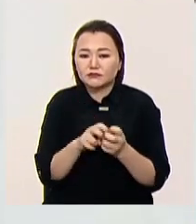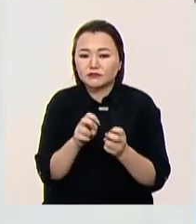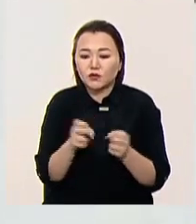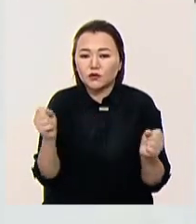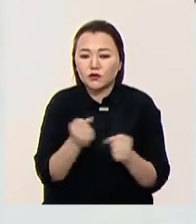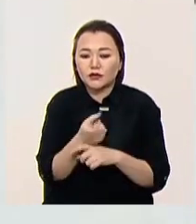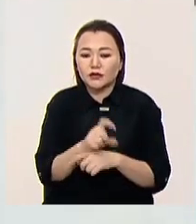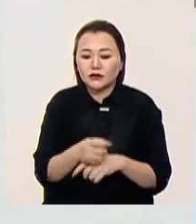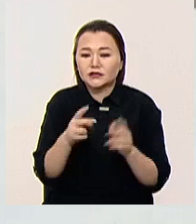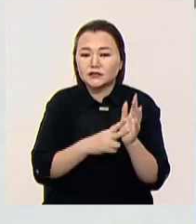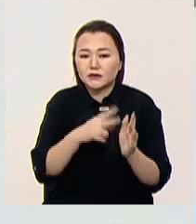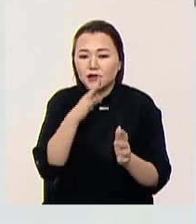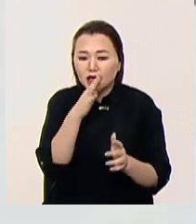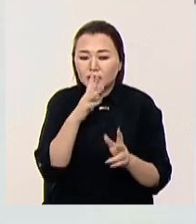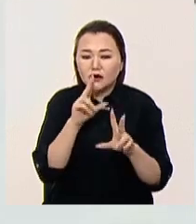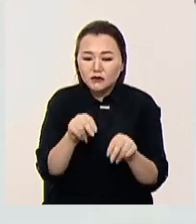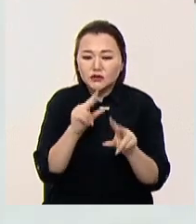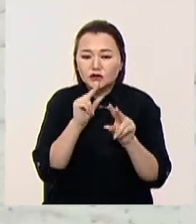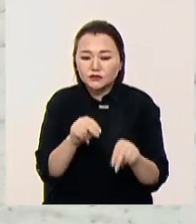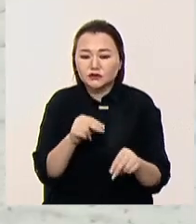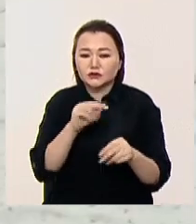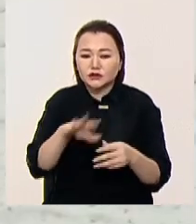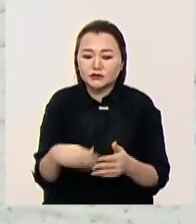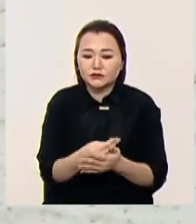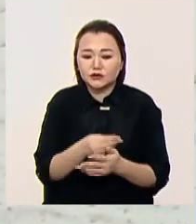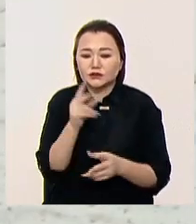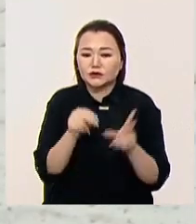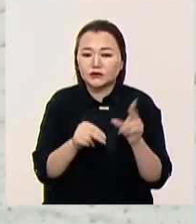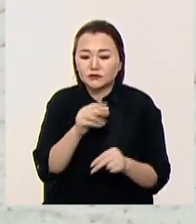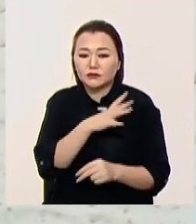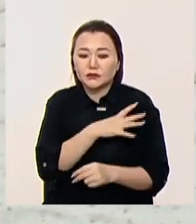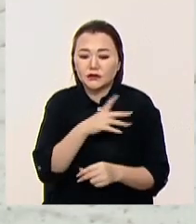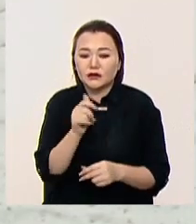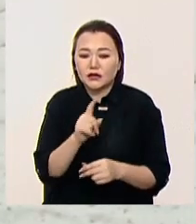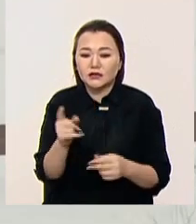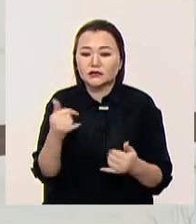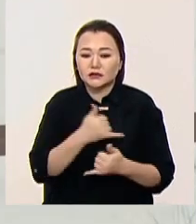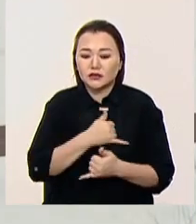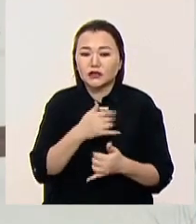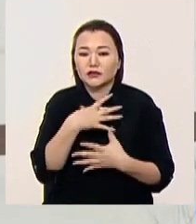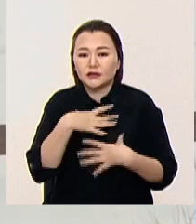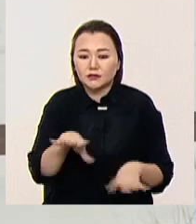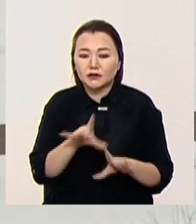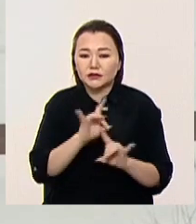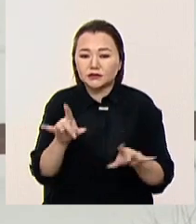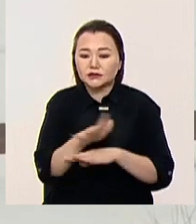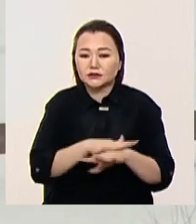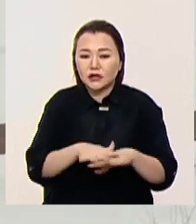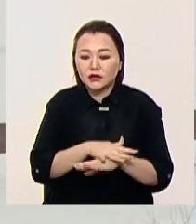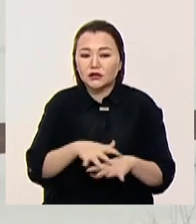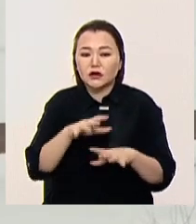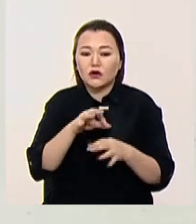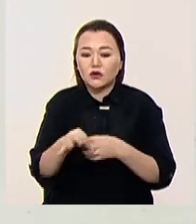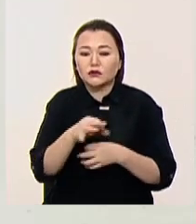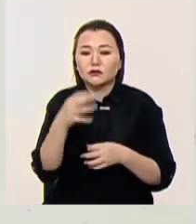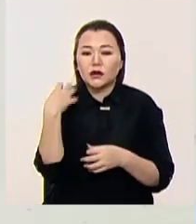7 жылдан бері көгілдір отын әне-міне келеді деп көптің көкейіне үміт шаққанмен газ әкеліп жарытпады дейді халық. Ал бірақ облыс басшылығына